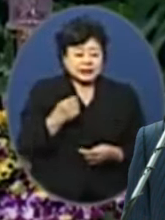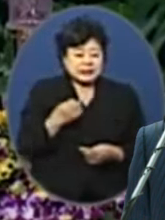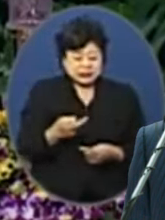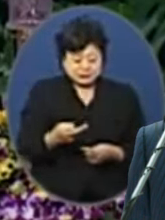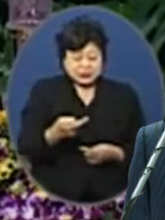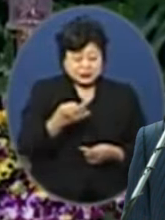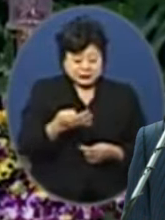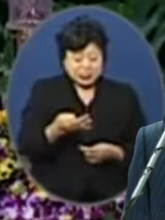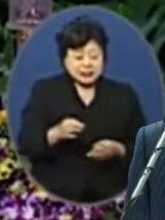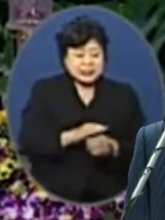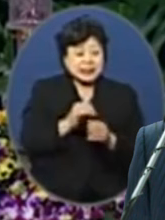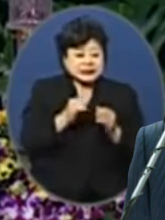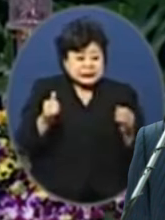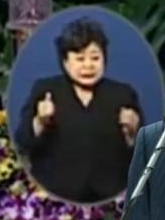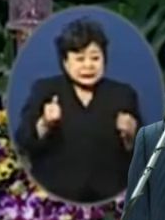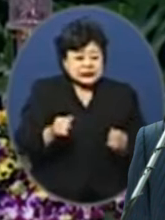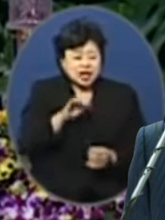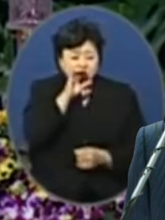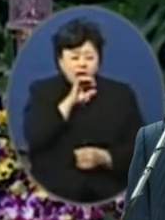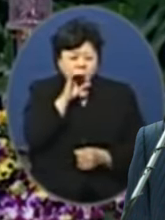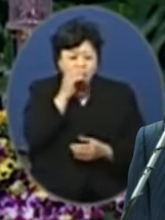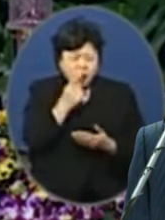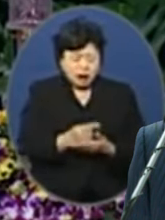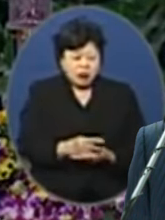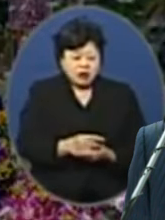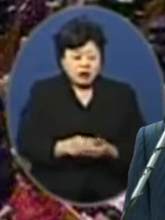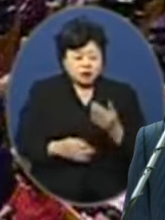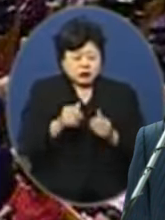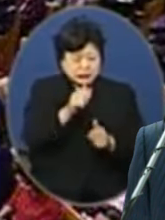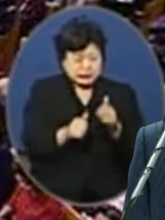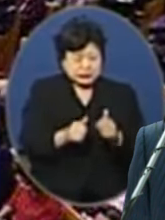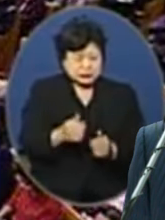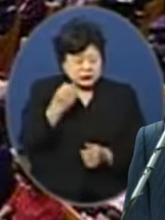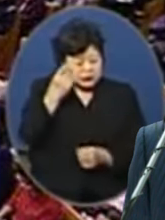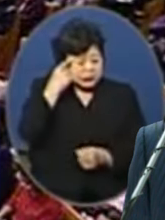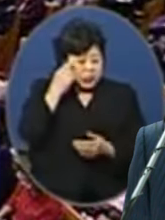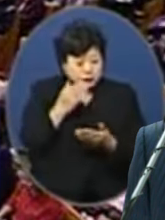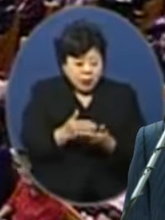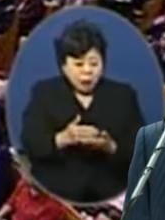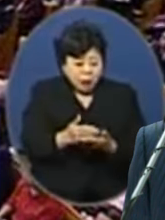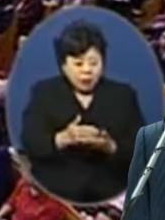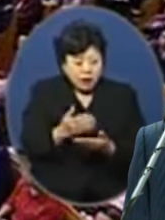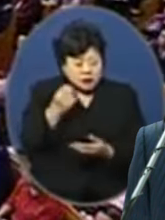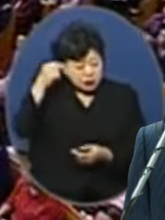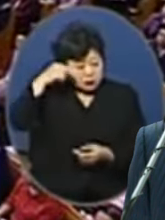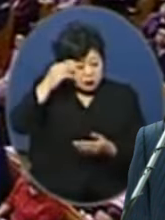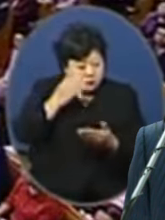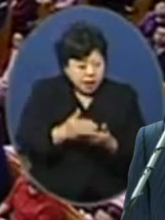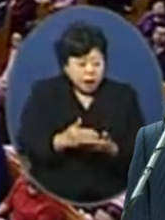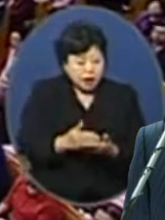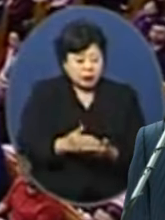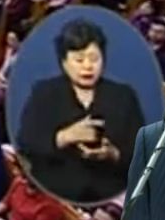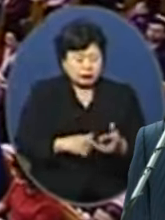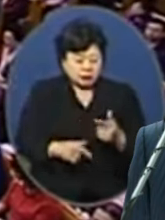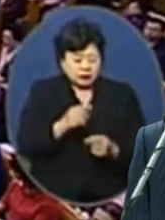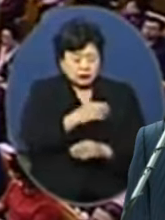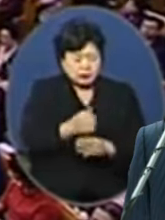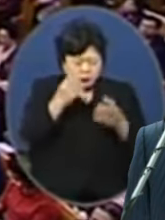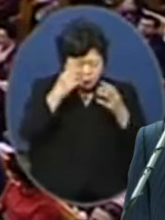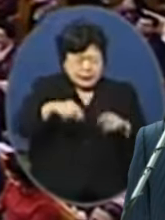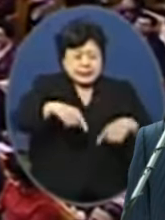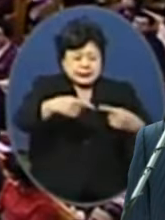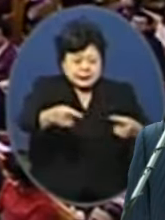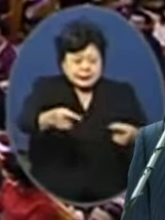14절에 사랑하는 자들아 너희를 연단하려고 불시험을 이상한 일 당하는 것같이 이상히 여기지 말고 오히려 너희가 그리스도의 고난에